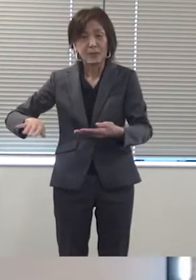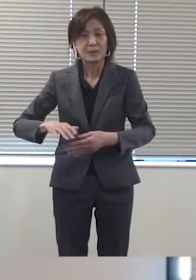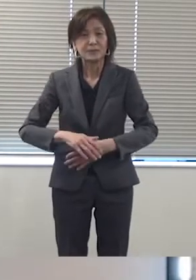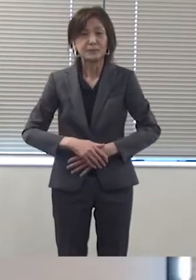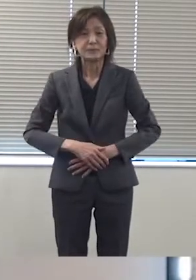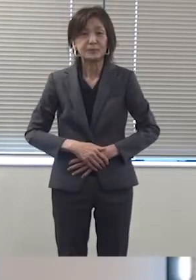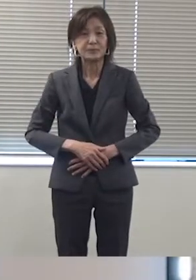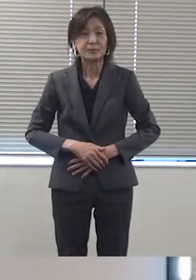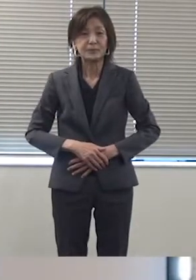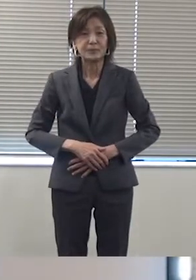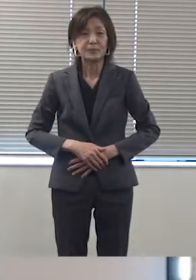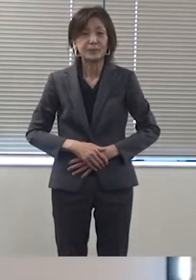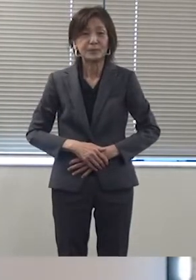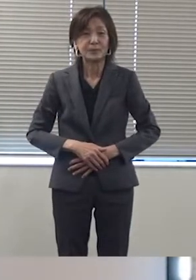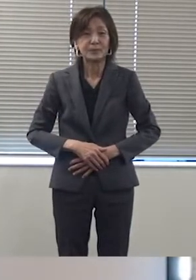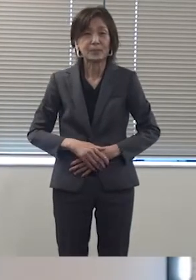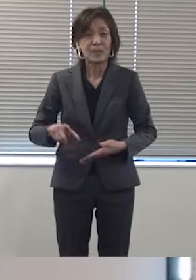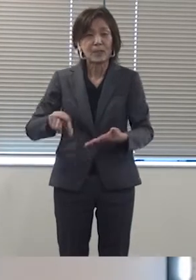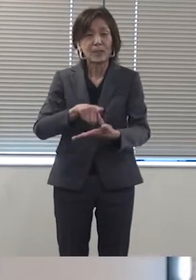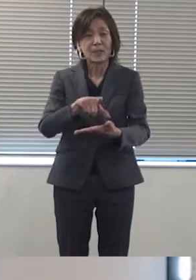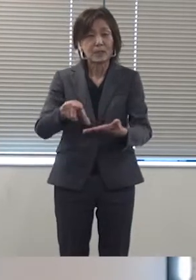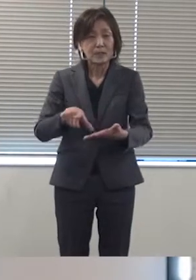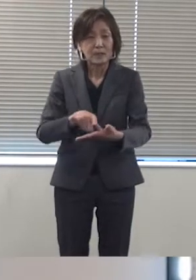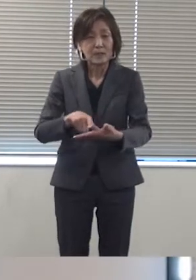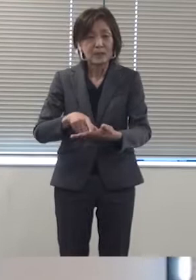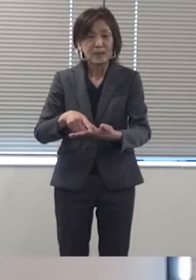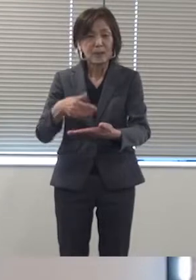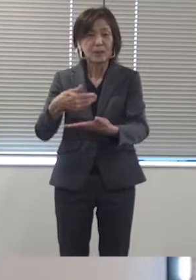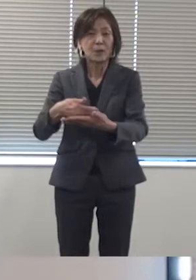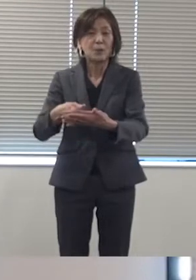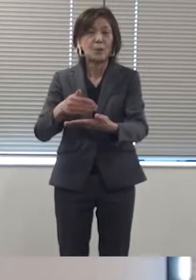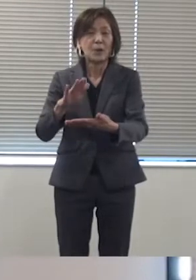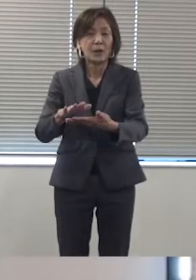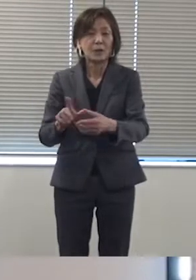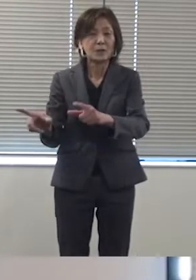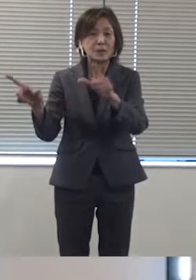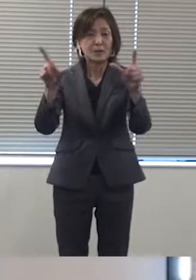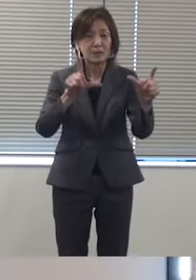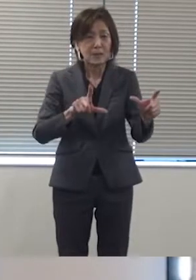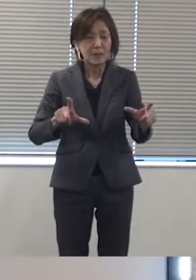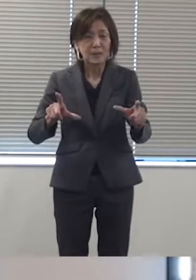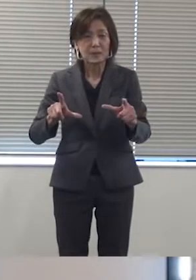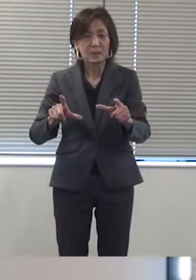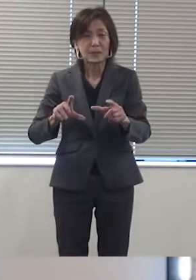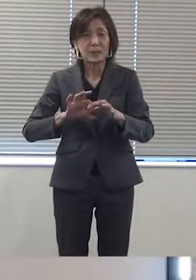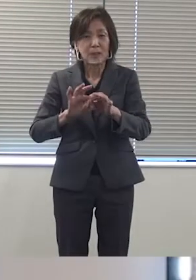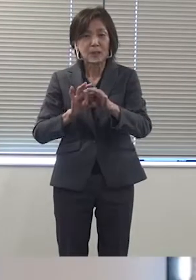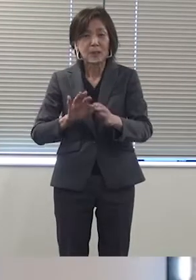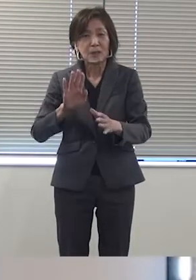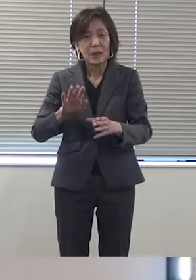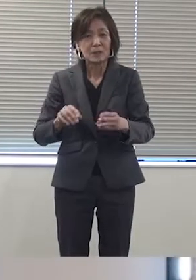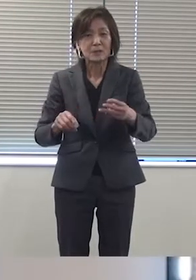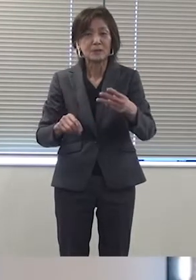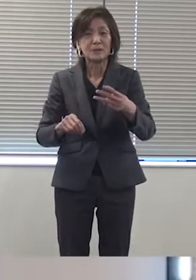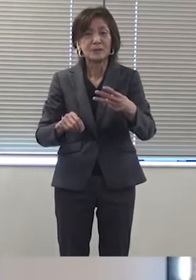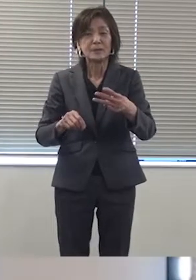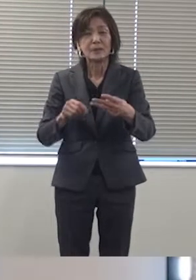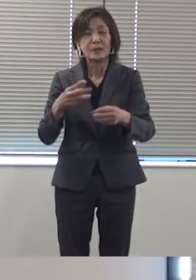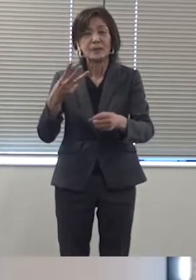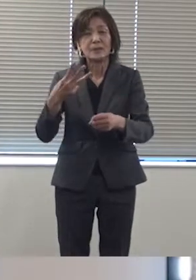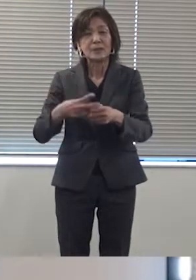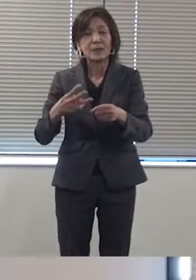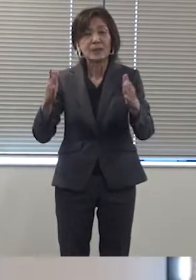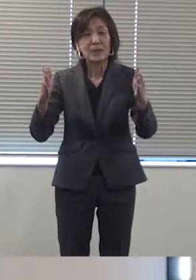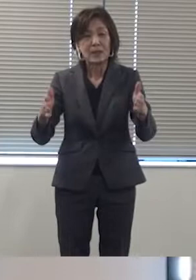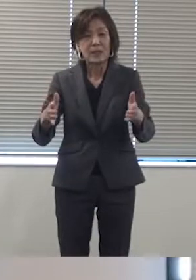からご要望の多い生活の密着型ですけれども、この3年間、増額をしてきまして、この3年間で1億5000